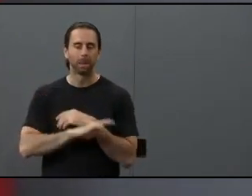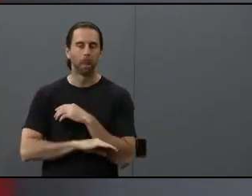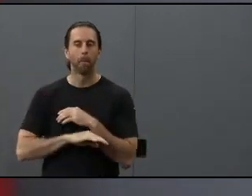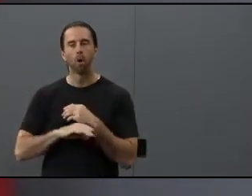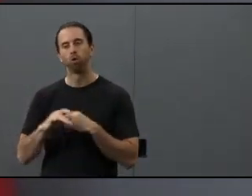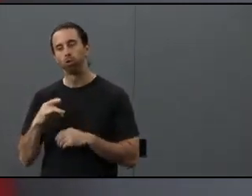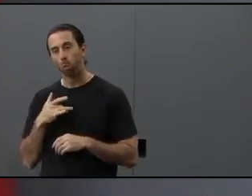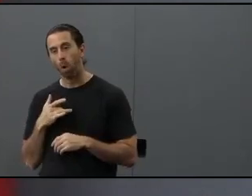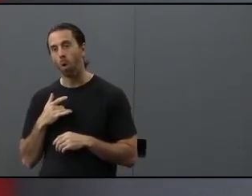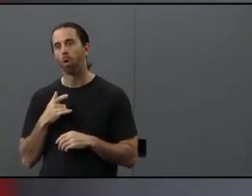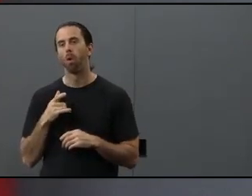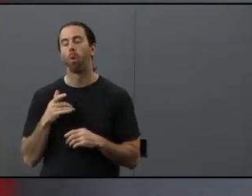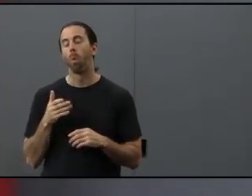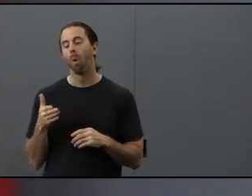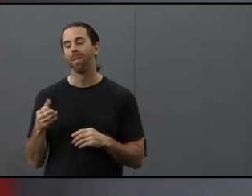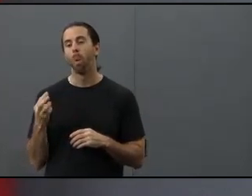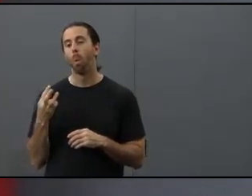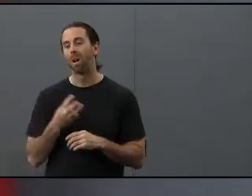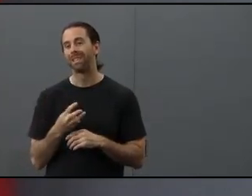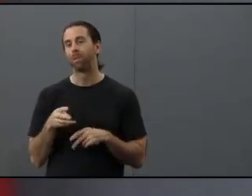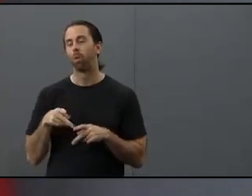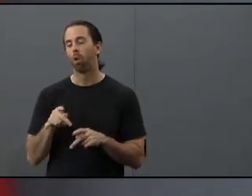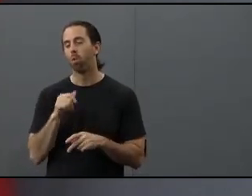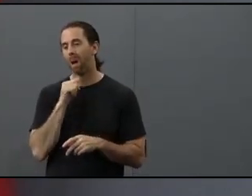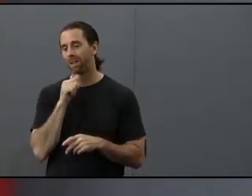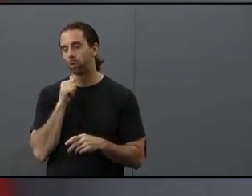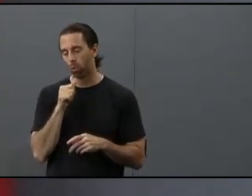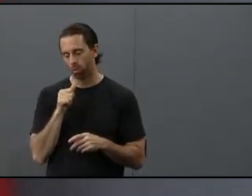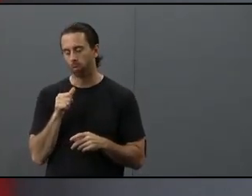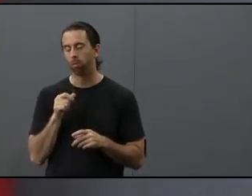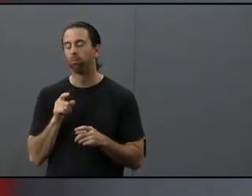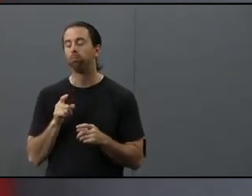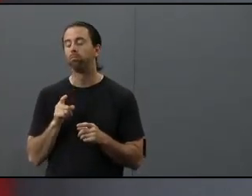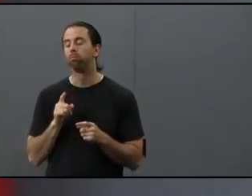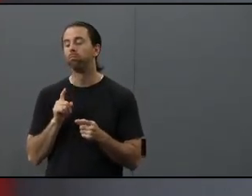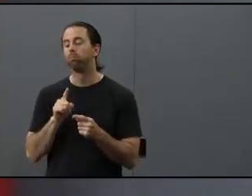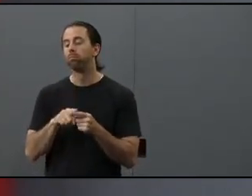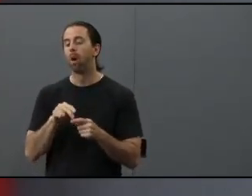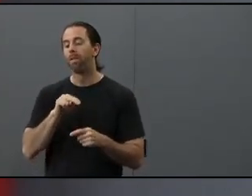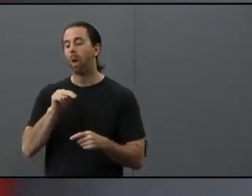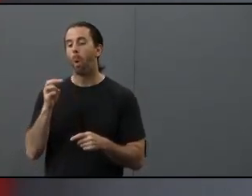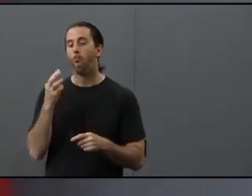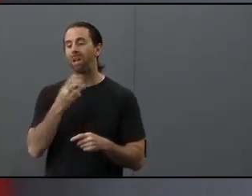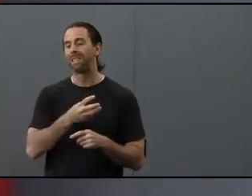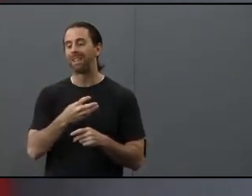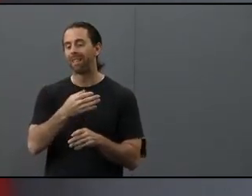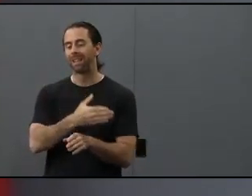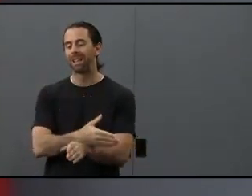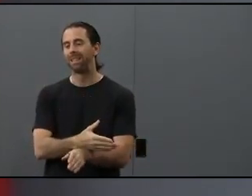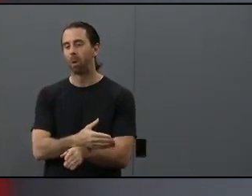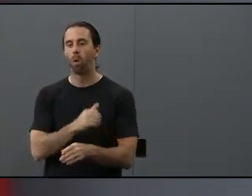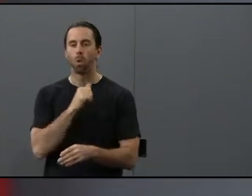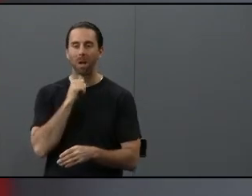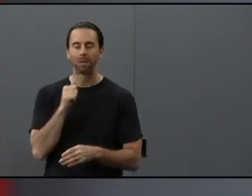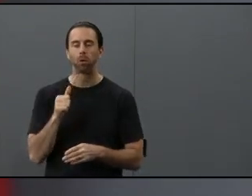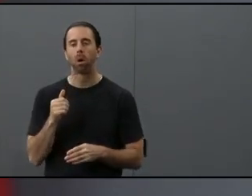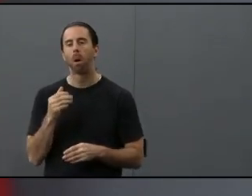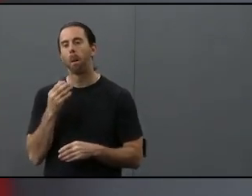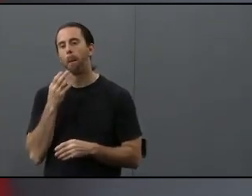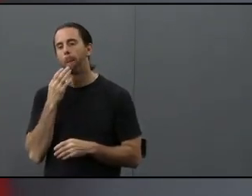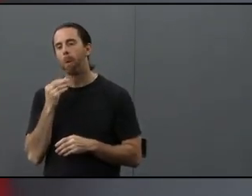juin sur le côté ouest de la rue Noiseux depuis le coin nord-ouest de l'intersection Noiseux et